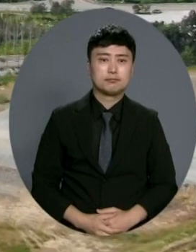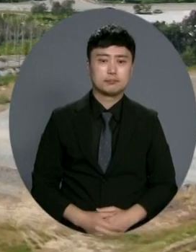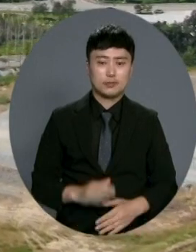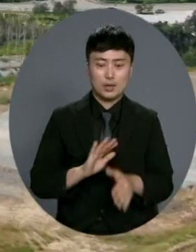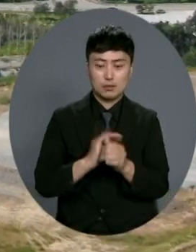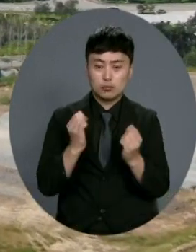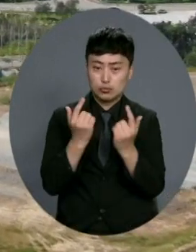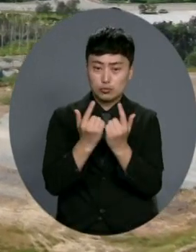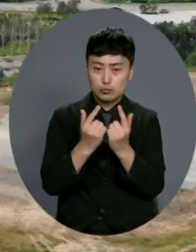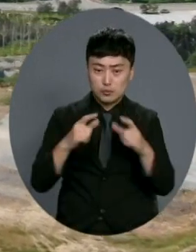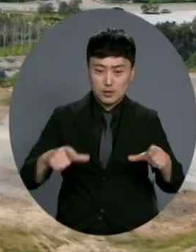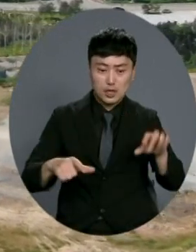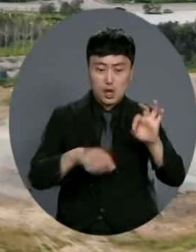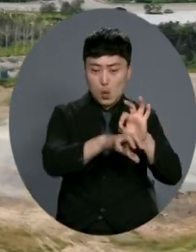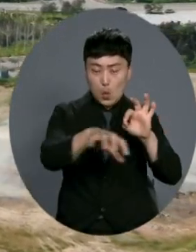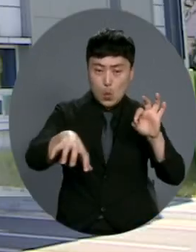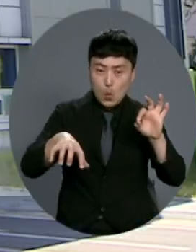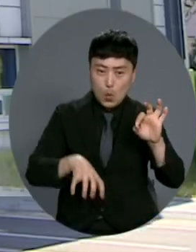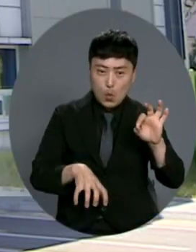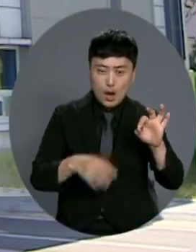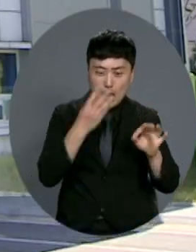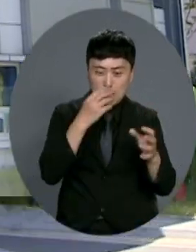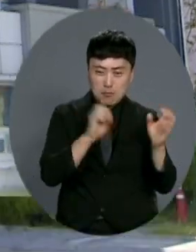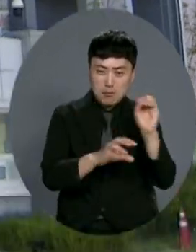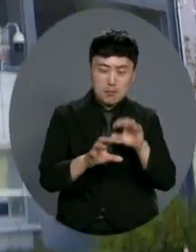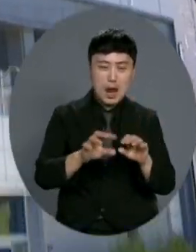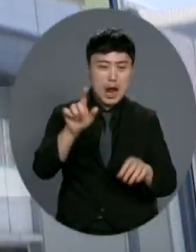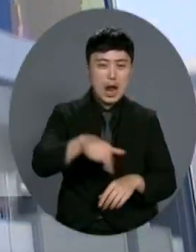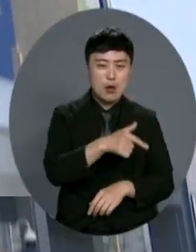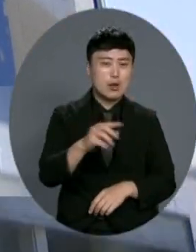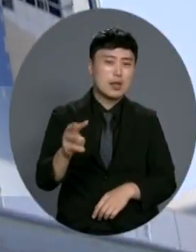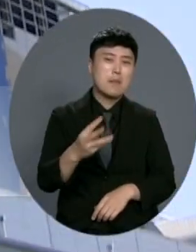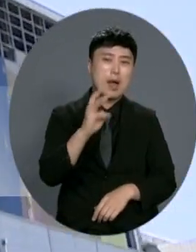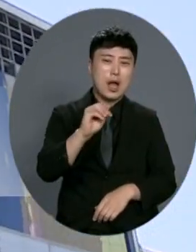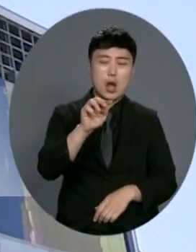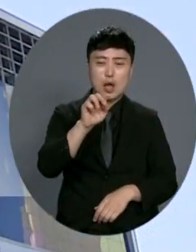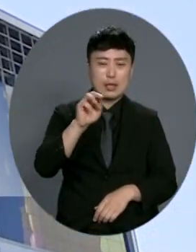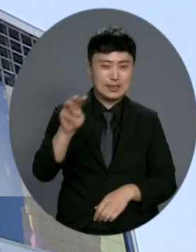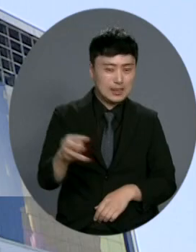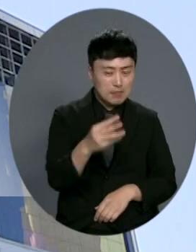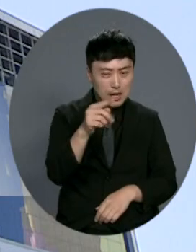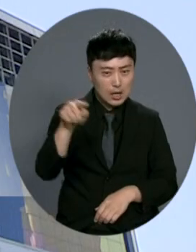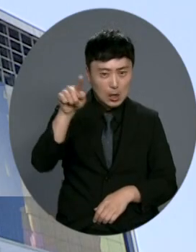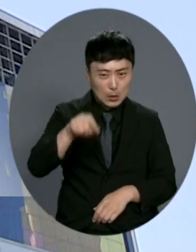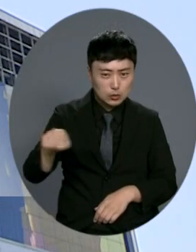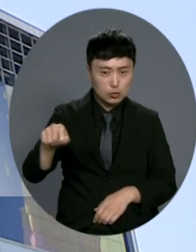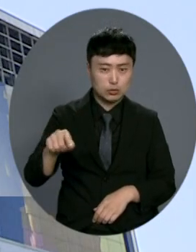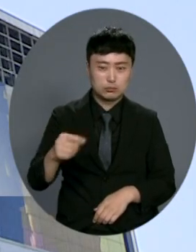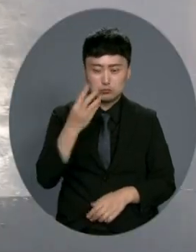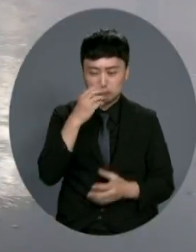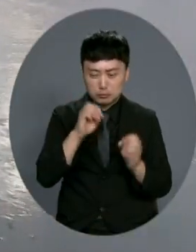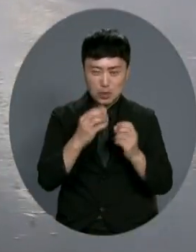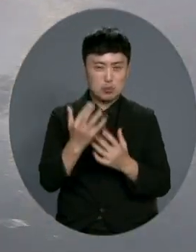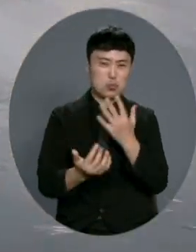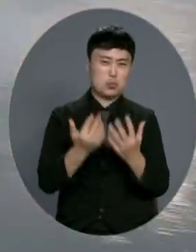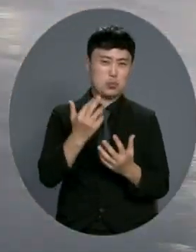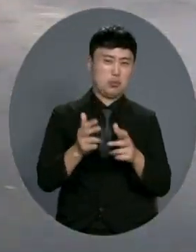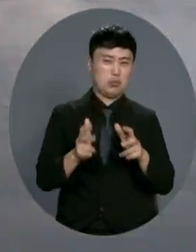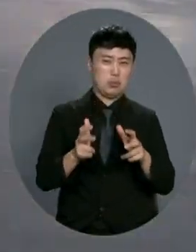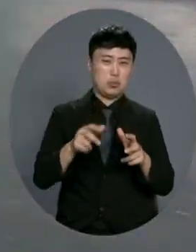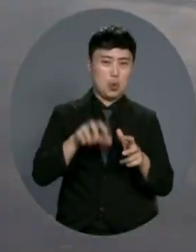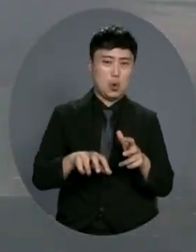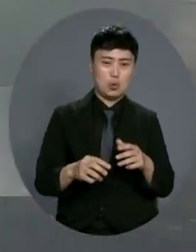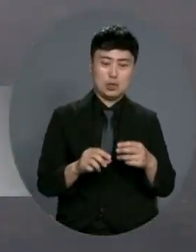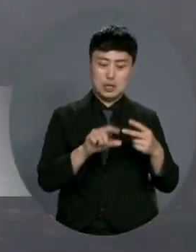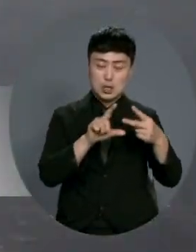경북 북부권의 10개 시군에서 배출되는 하루 300톤의 생활 쓰레기를 처리해온 도청 신도시의 맑은 누리파크. 하지만 지난